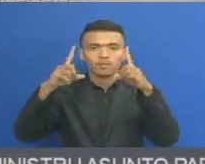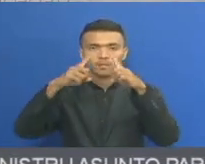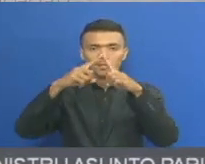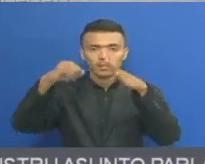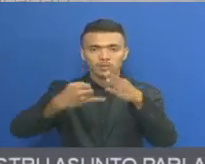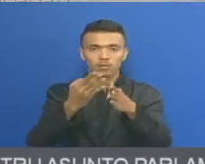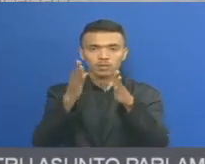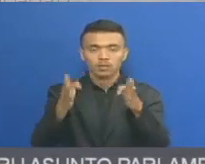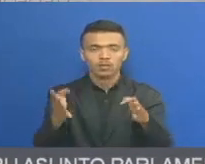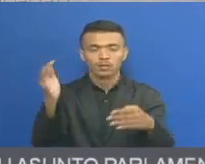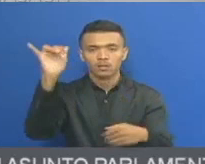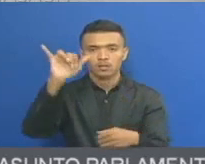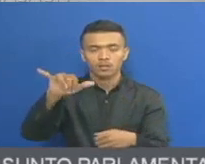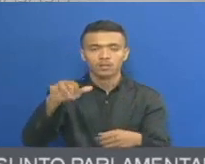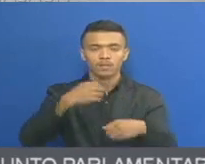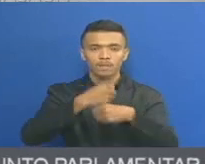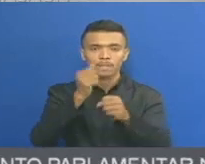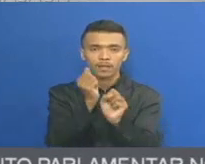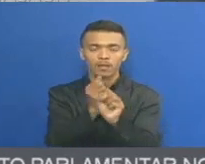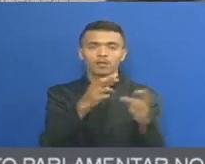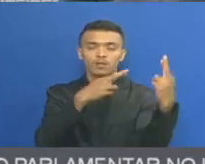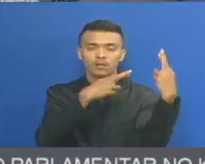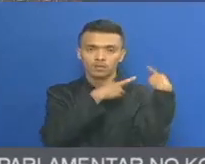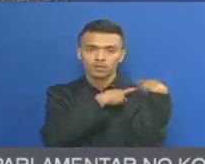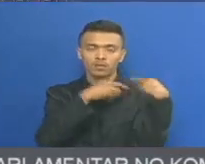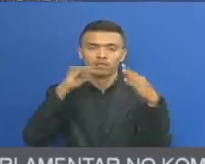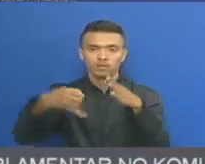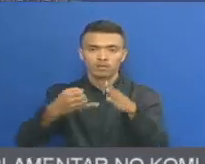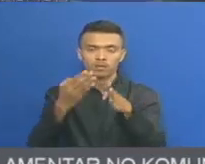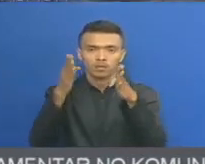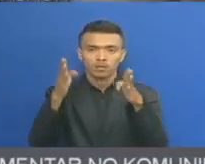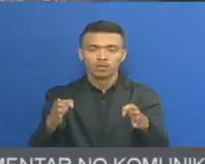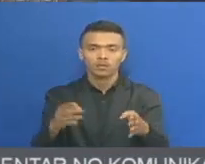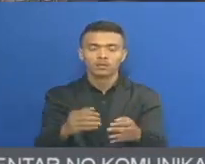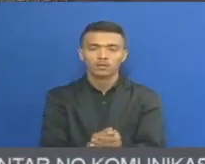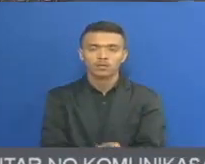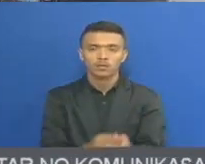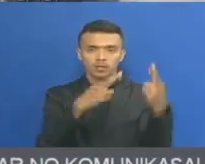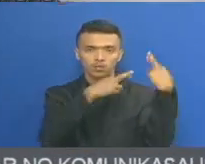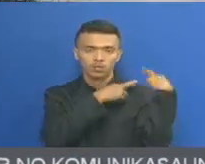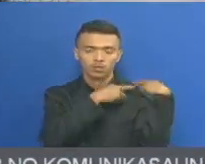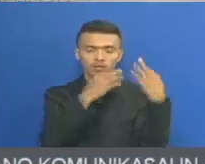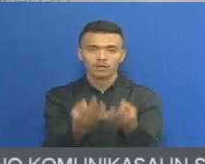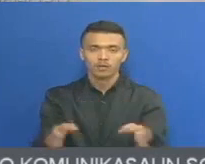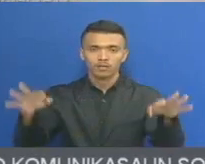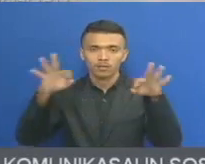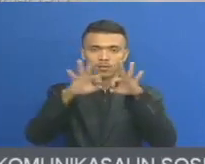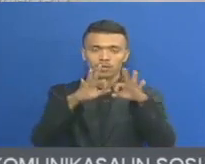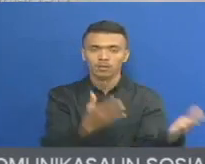sira. Nebe halau knar jornalismo nian. Kenine knar na importante tebes ho di